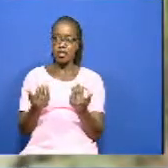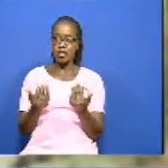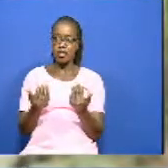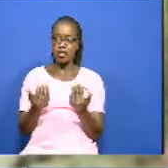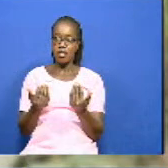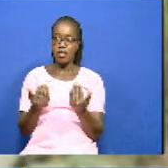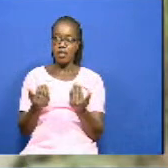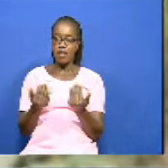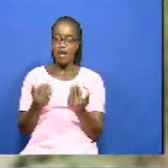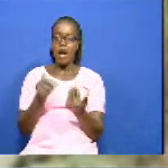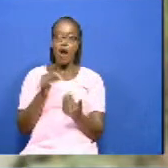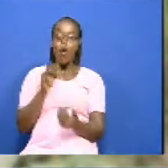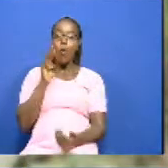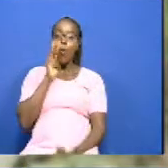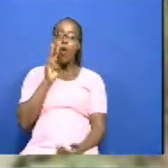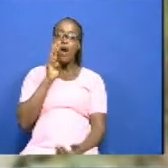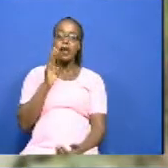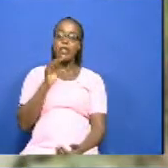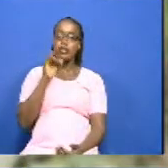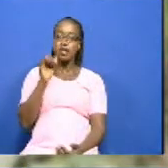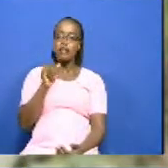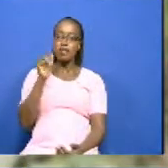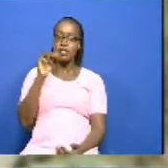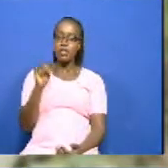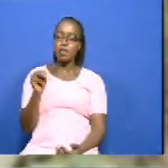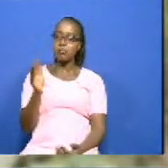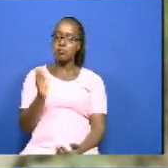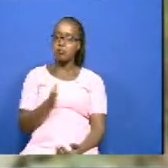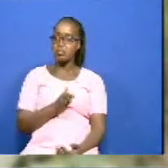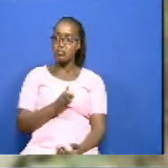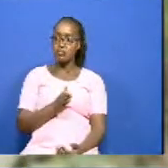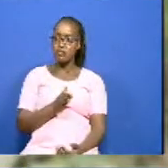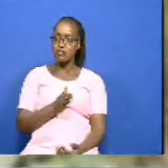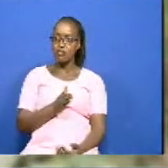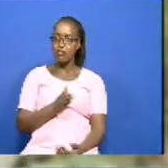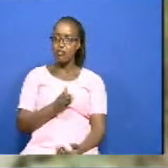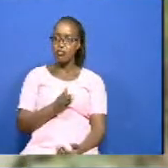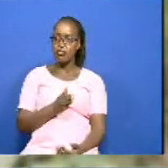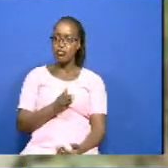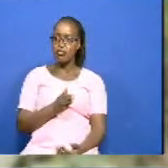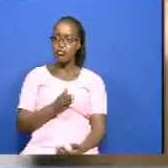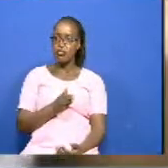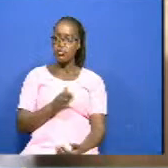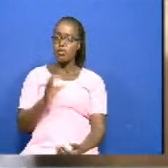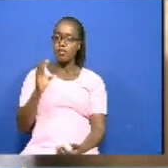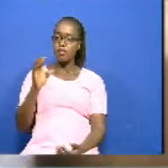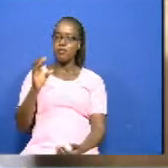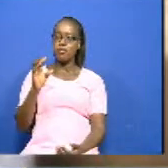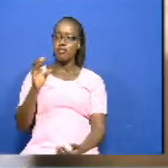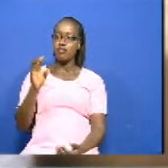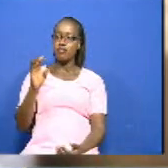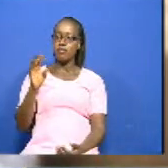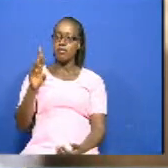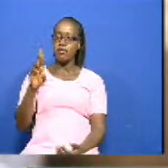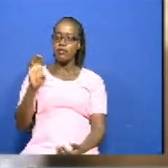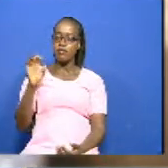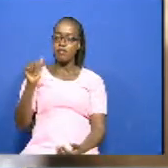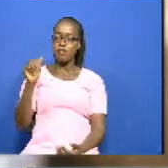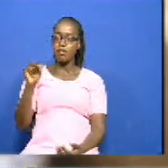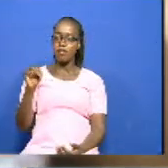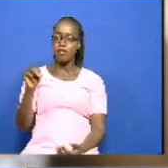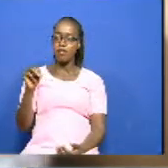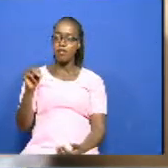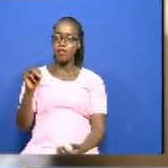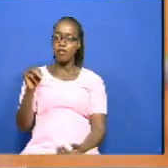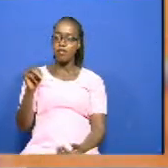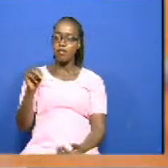alcohol, tunatengeneza jam, tunatengeneza cream, tunatengeneza pia